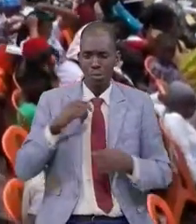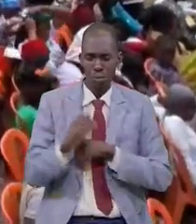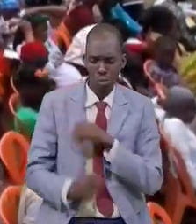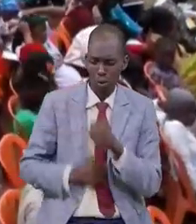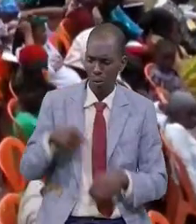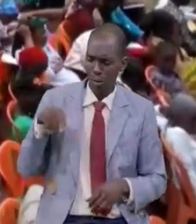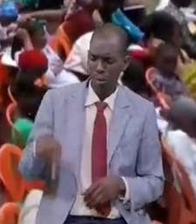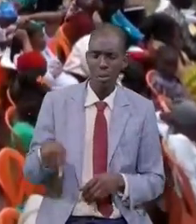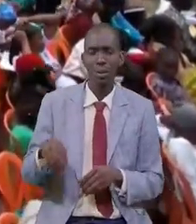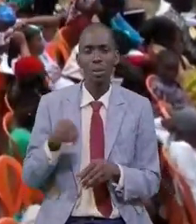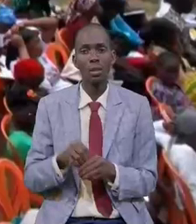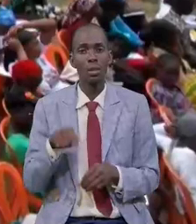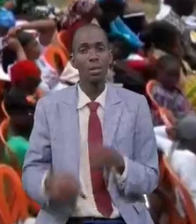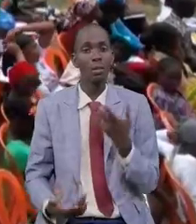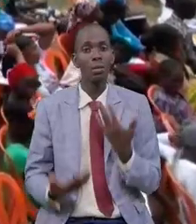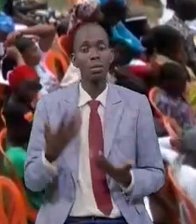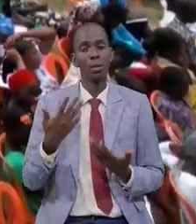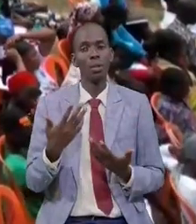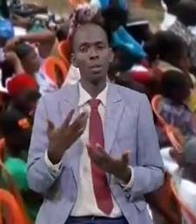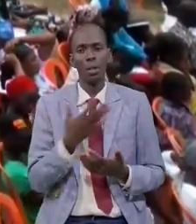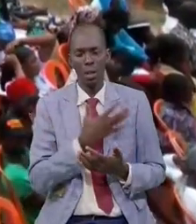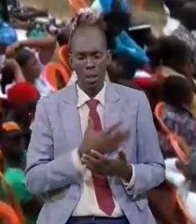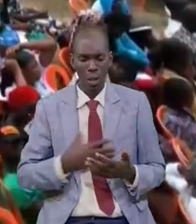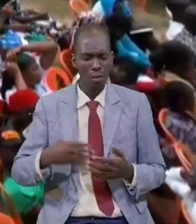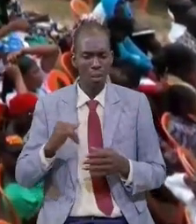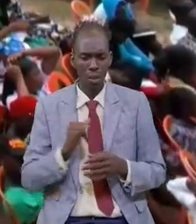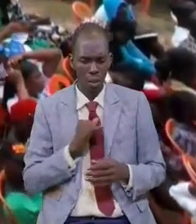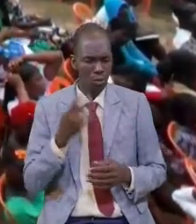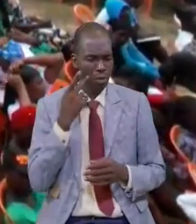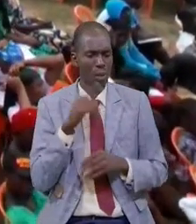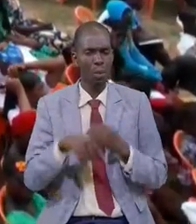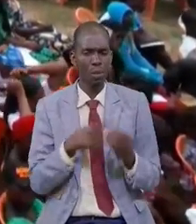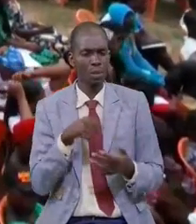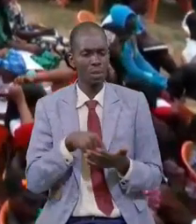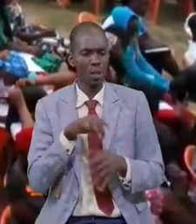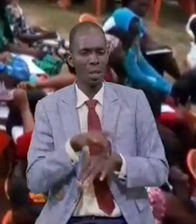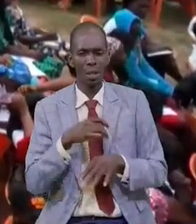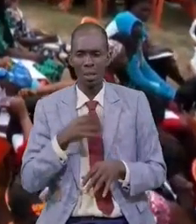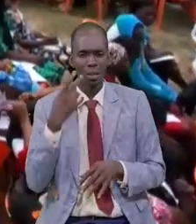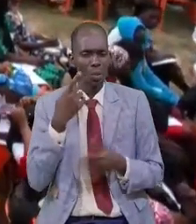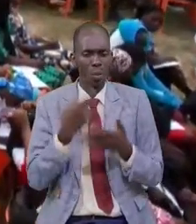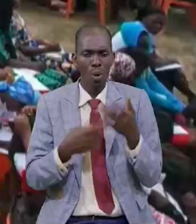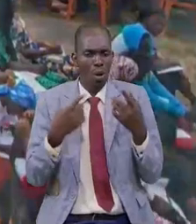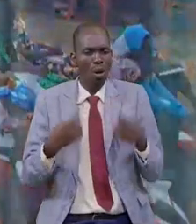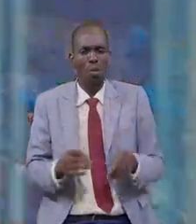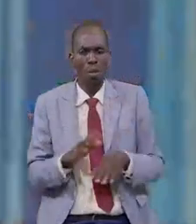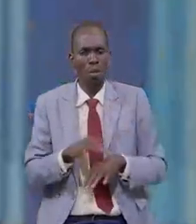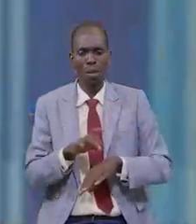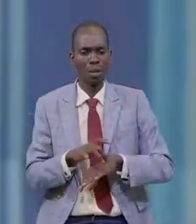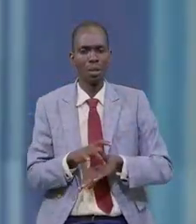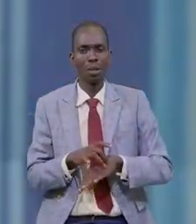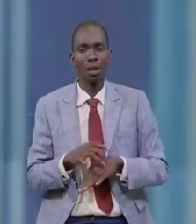de l'enfer et je dis oh la durée sur la terre est courte ce que j'obtiens ici 70